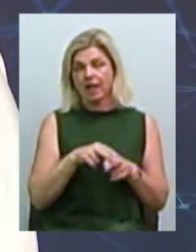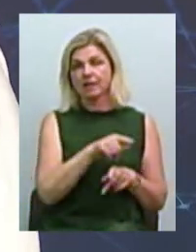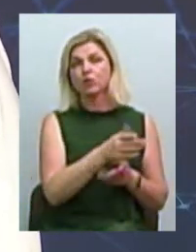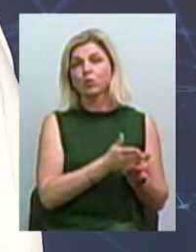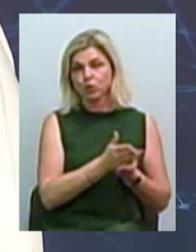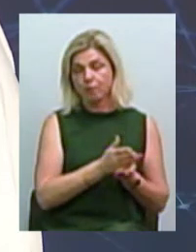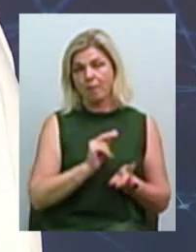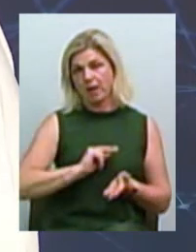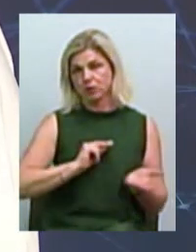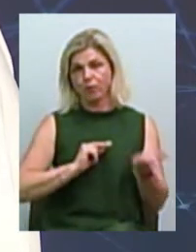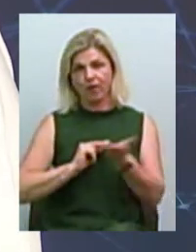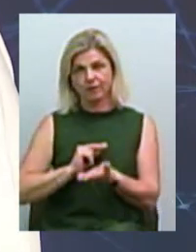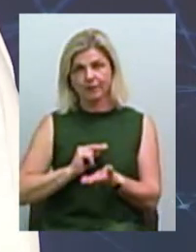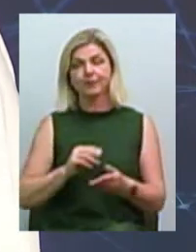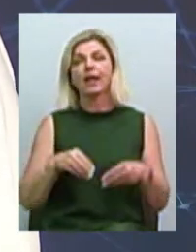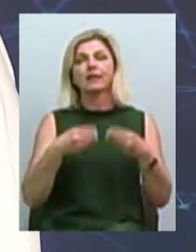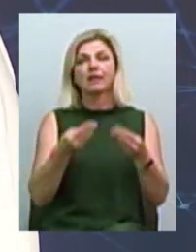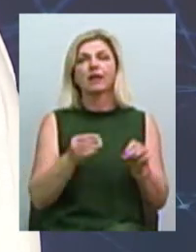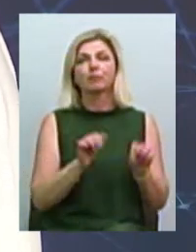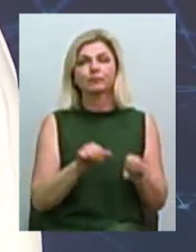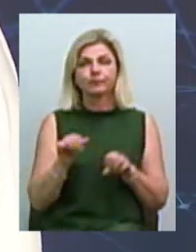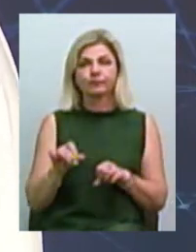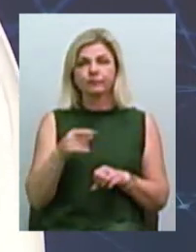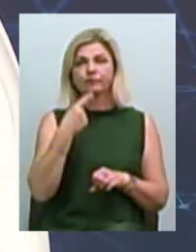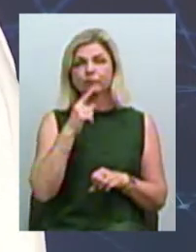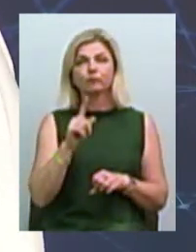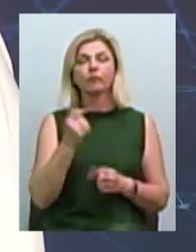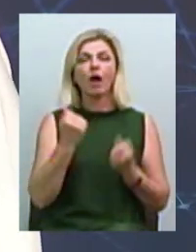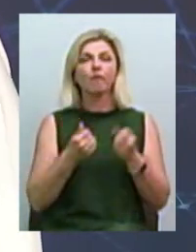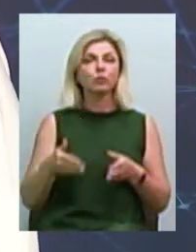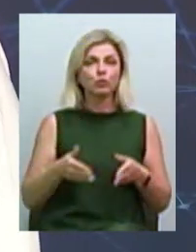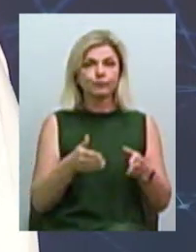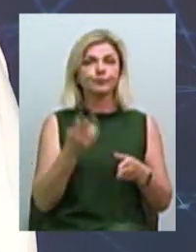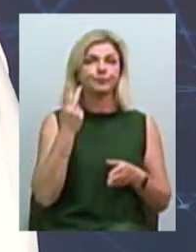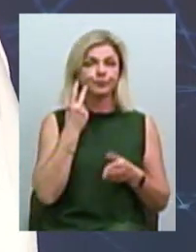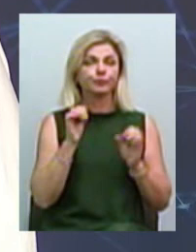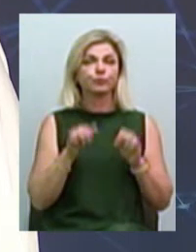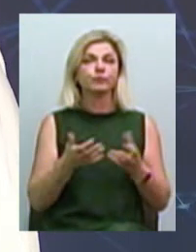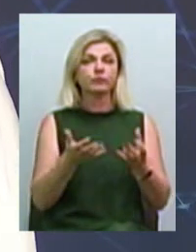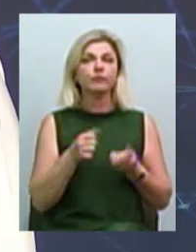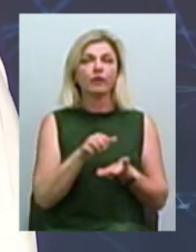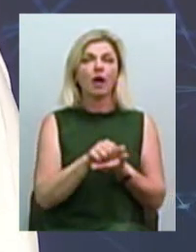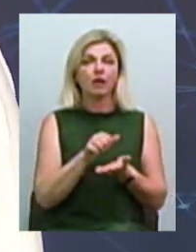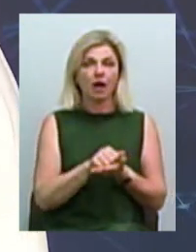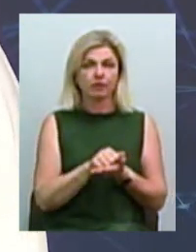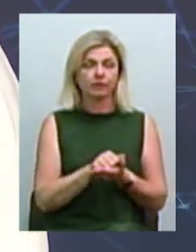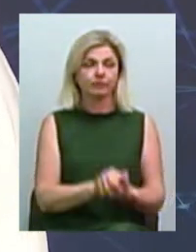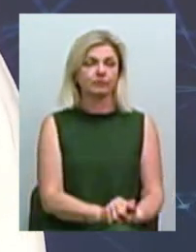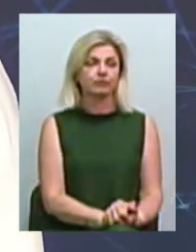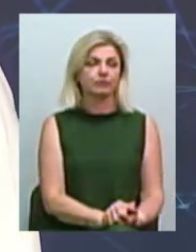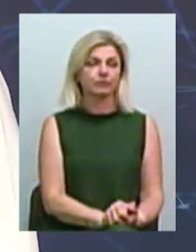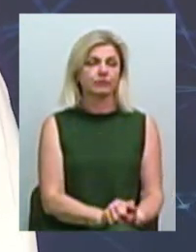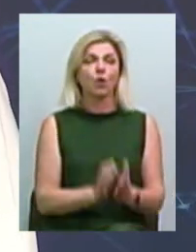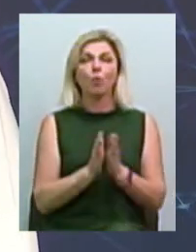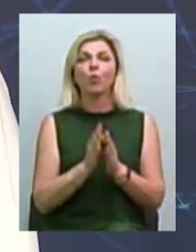Але ми надаємо можливість і говорили про те, що райавтодори завжди можуть взяти в оренду районні ради. Будь ласка, Андрію,